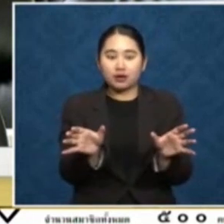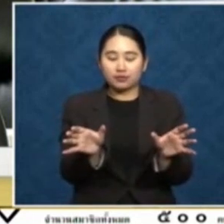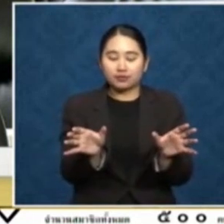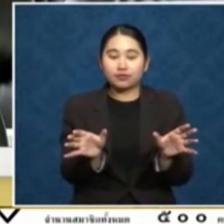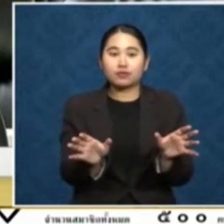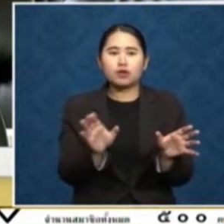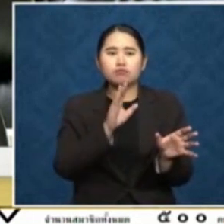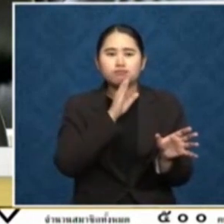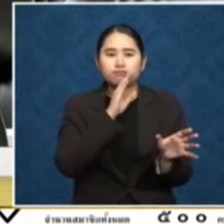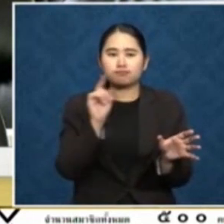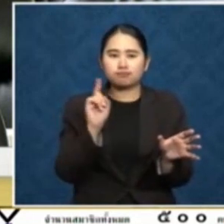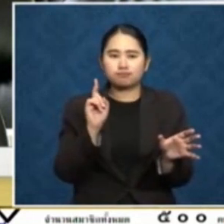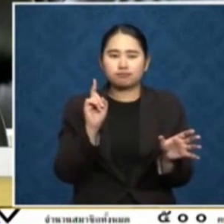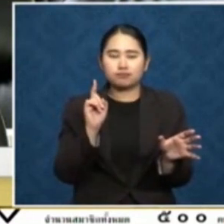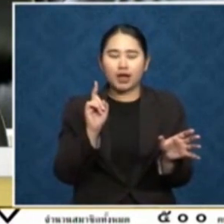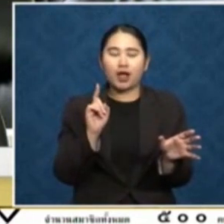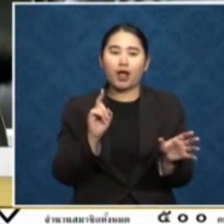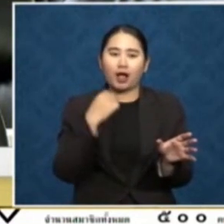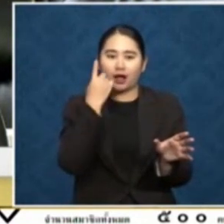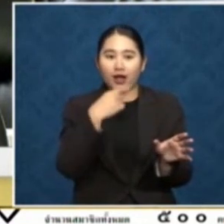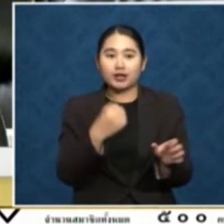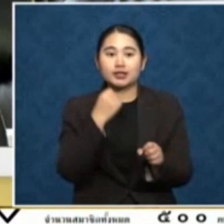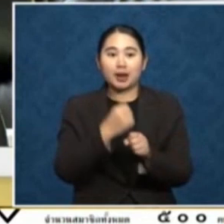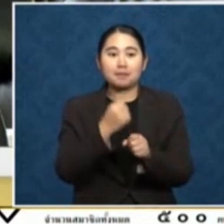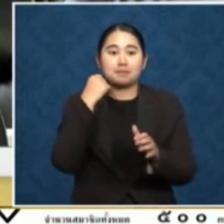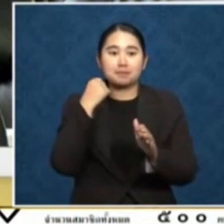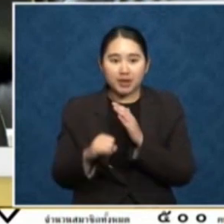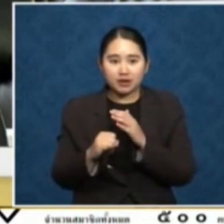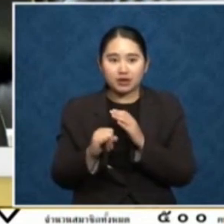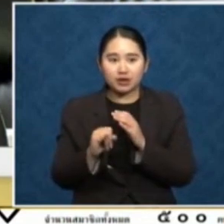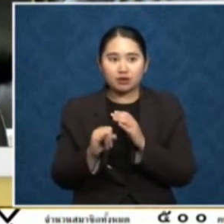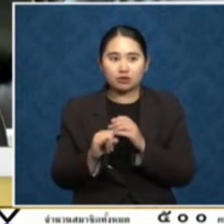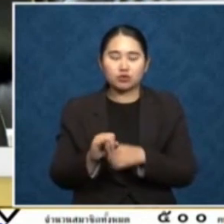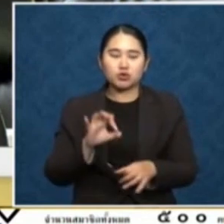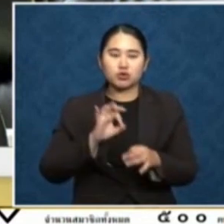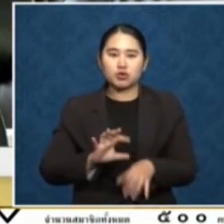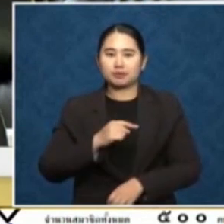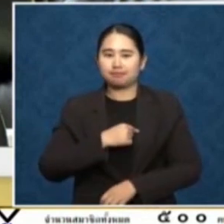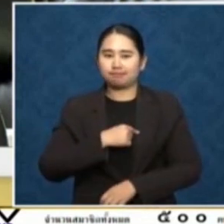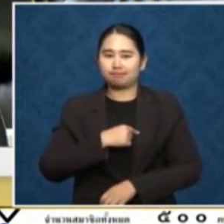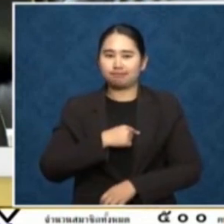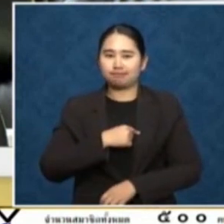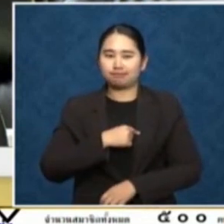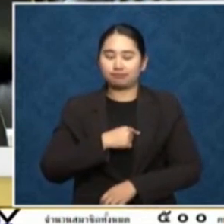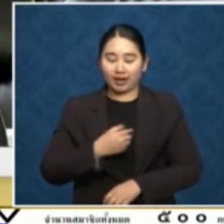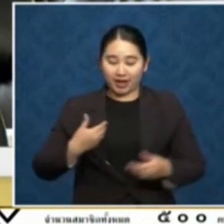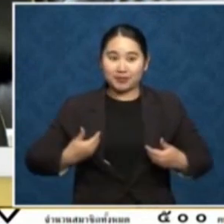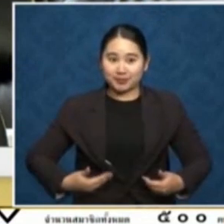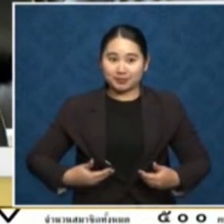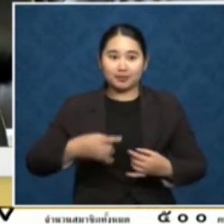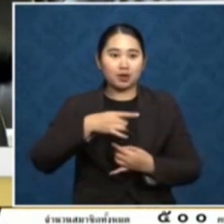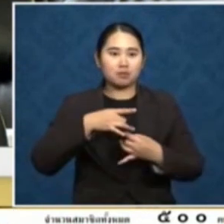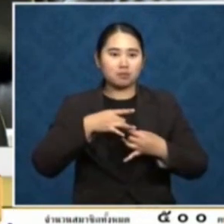ษหญิงถ้าสมมุติว่าเพศทางเลือกได้กระทำผิดซึ่งเข